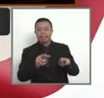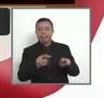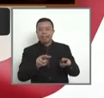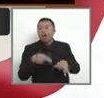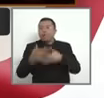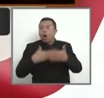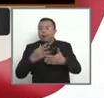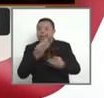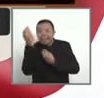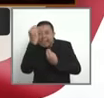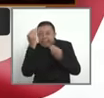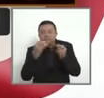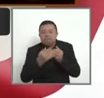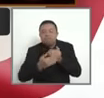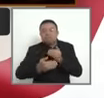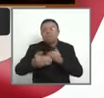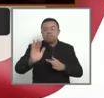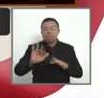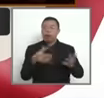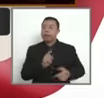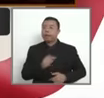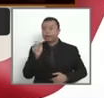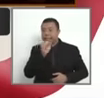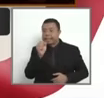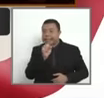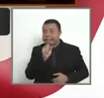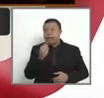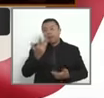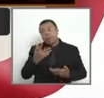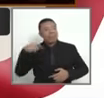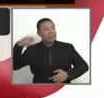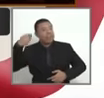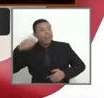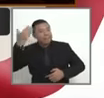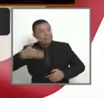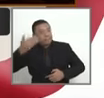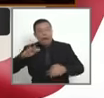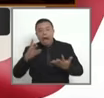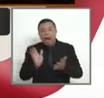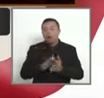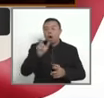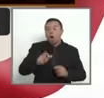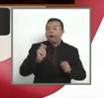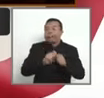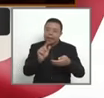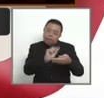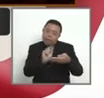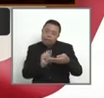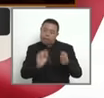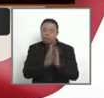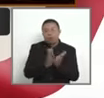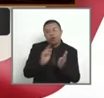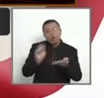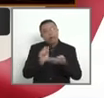agak berliku itulah yang saya sebut sebagai asiasatudunya atau kalau kita pinjam terminologinya